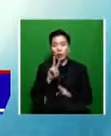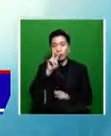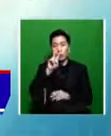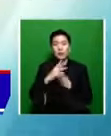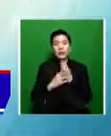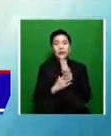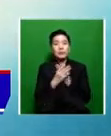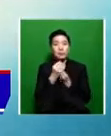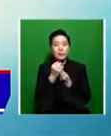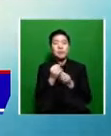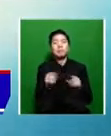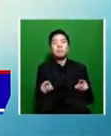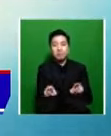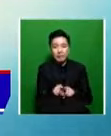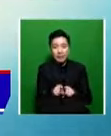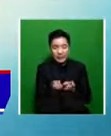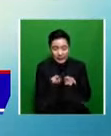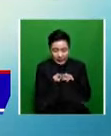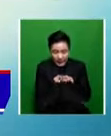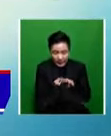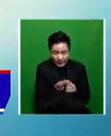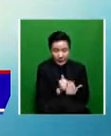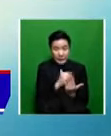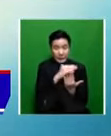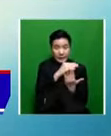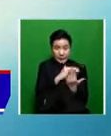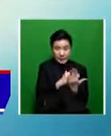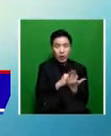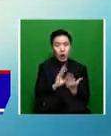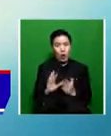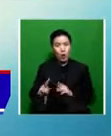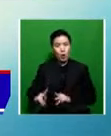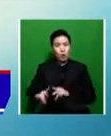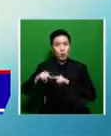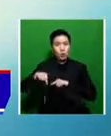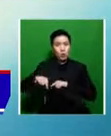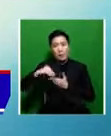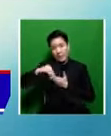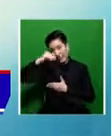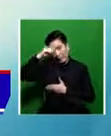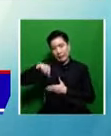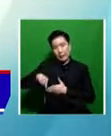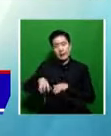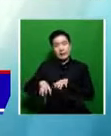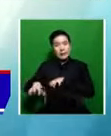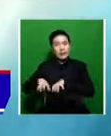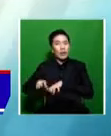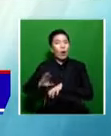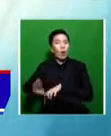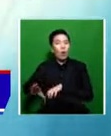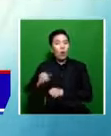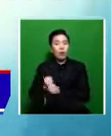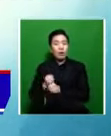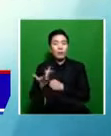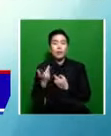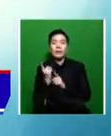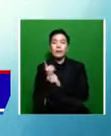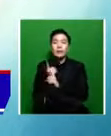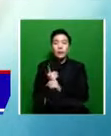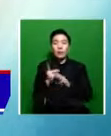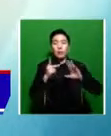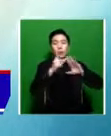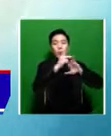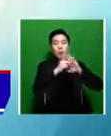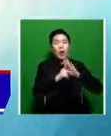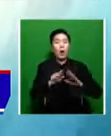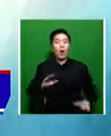าห์เช่นกันแต่ว่าในรายละเอียดเนี่ยทางกระทรวงเหล่านั้นก็จะมีมาตรการต่างๆนะครับตามกฎหมายที่